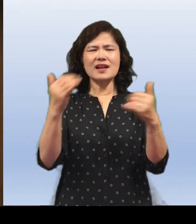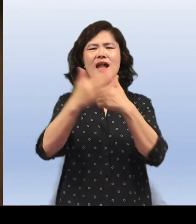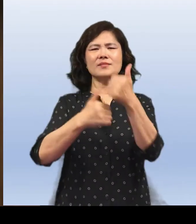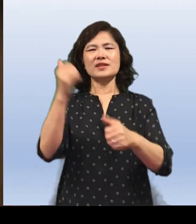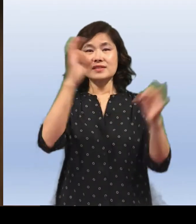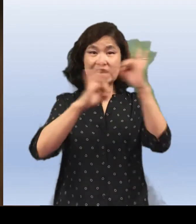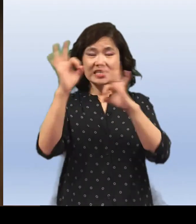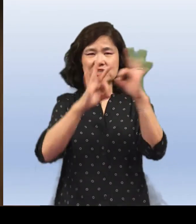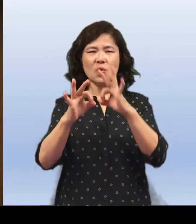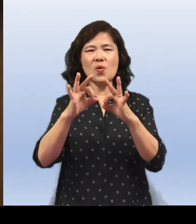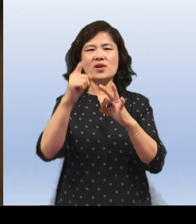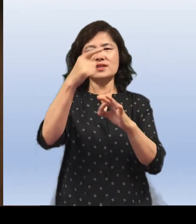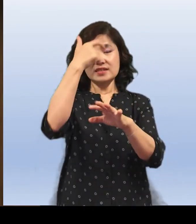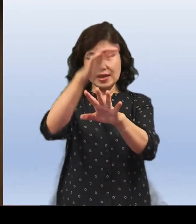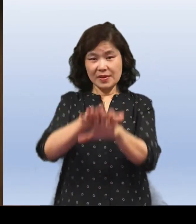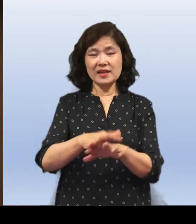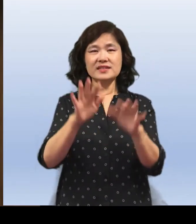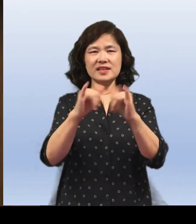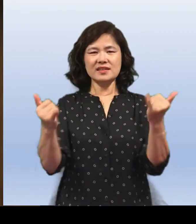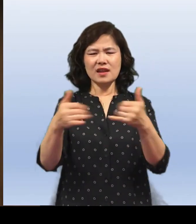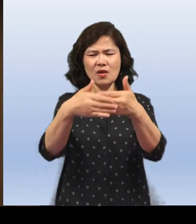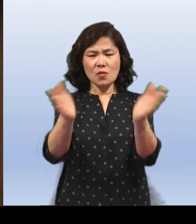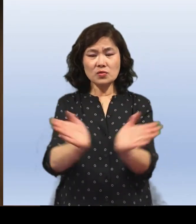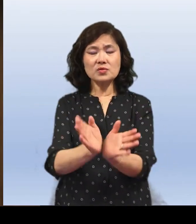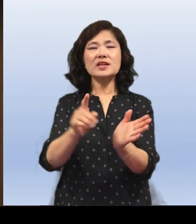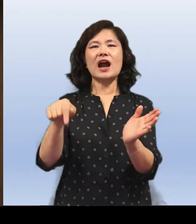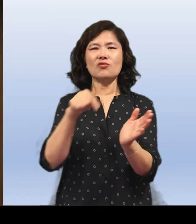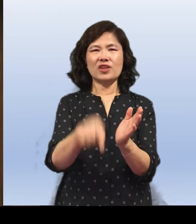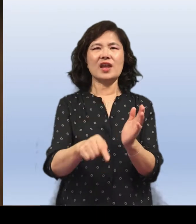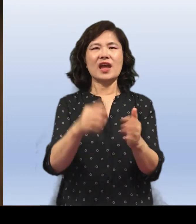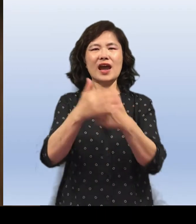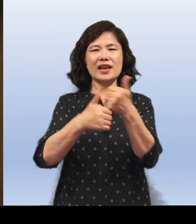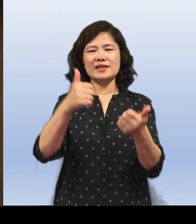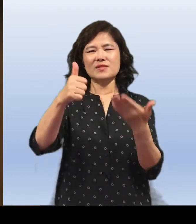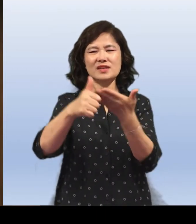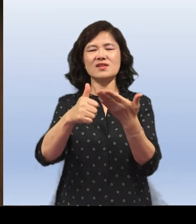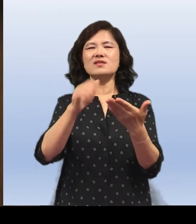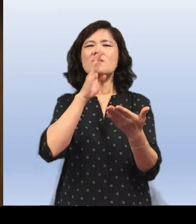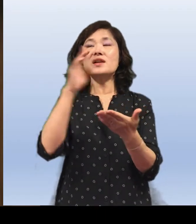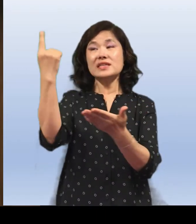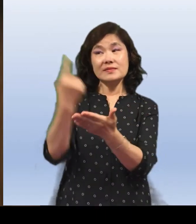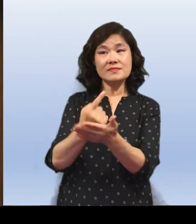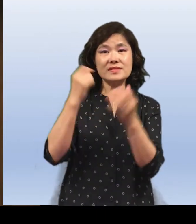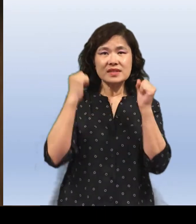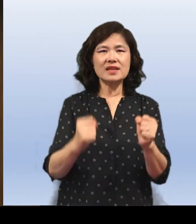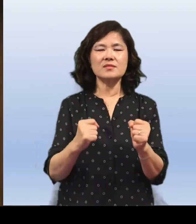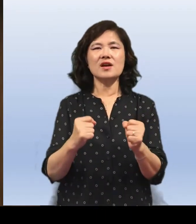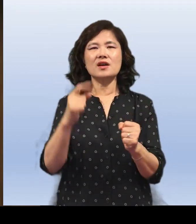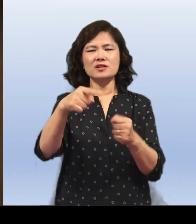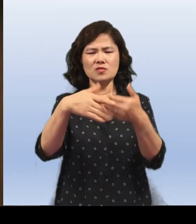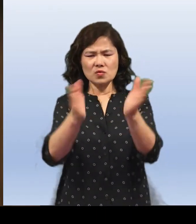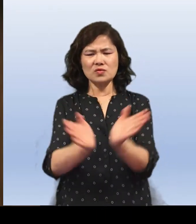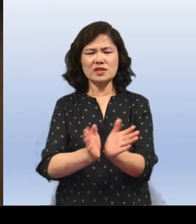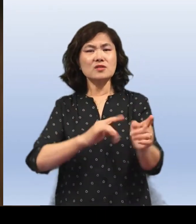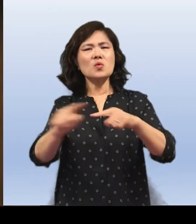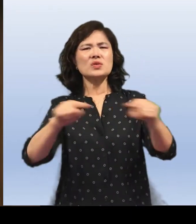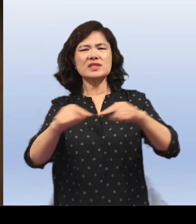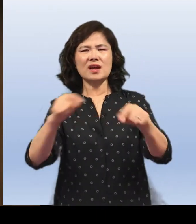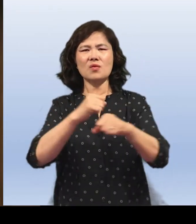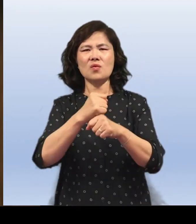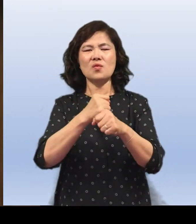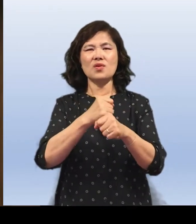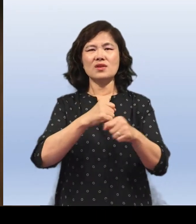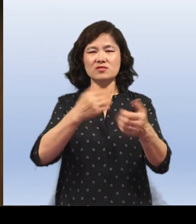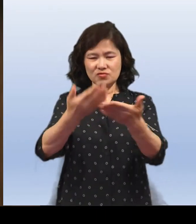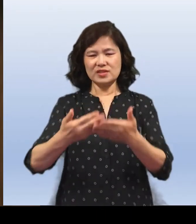하나님께서 찾으시고 그 예배하는 자들의 공동체 가운데 하나님께서 임재하시며 그 공동체를 통치하고